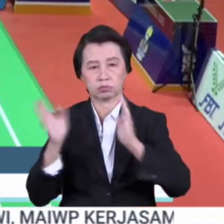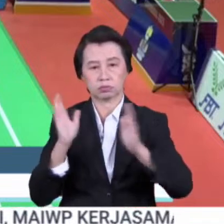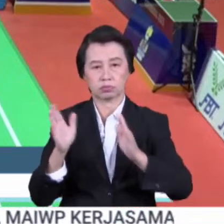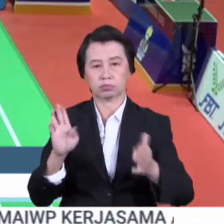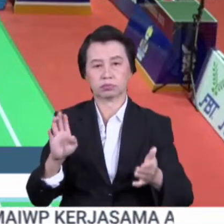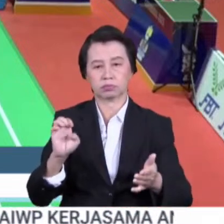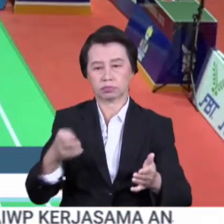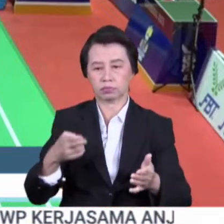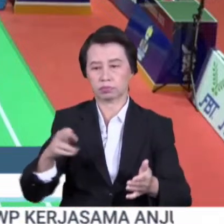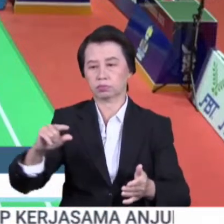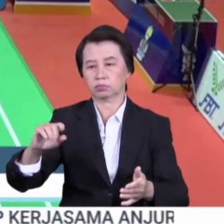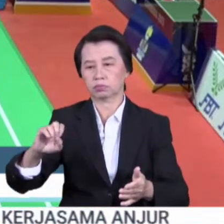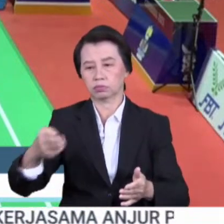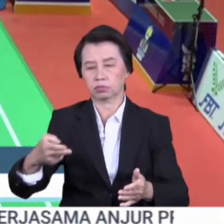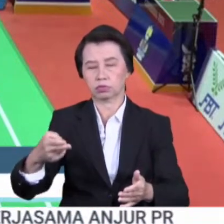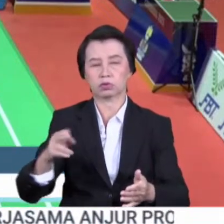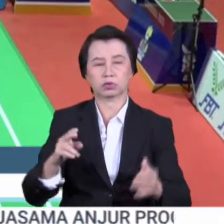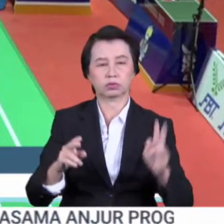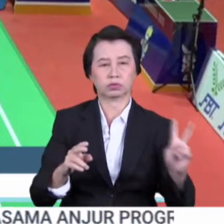Chu Meng Go Bun Zi